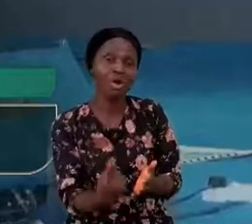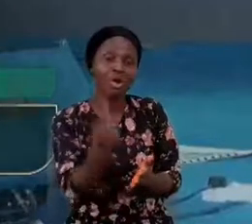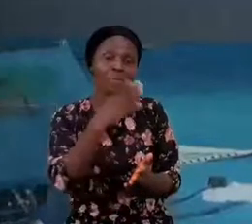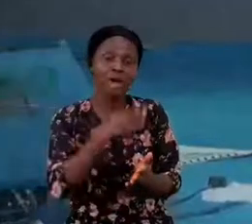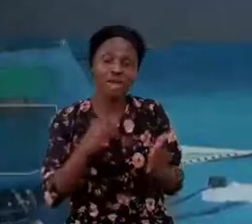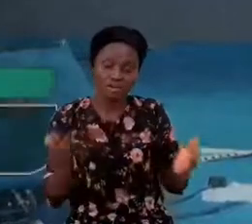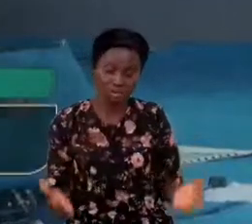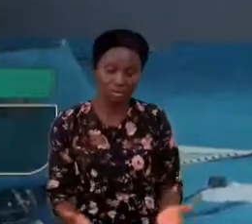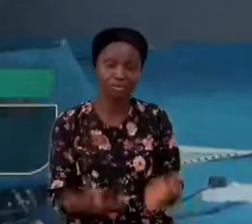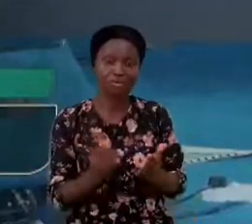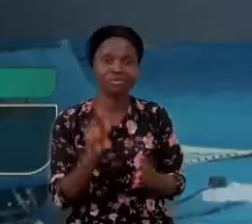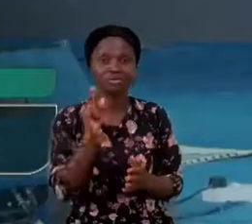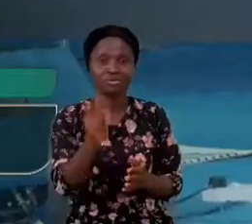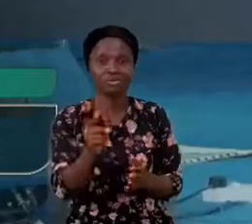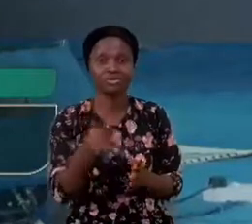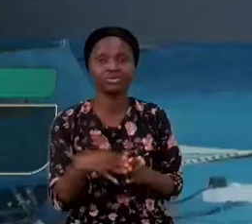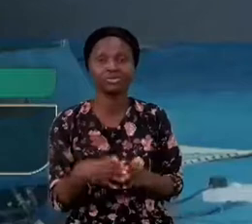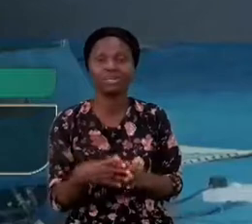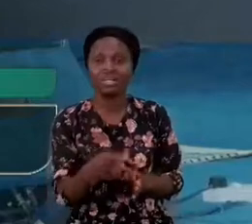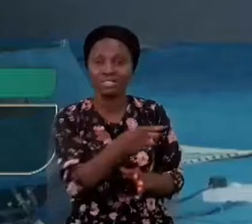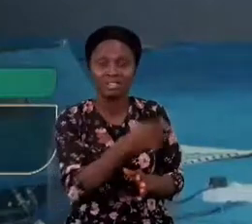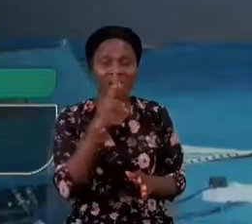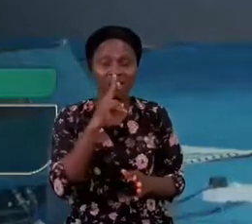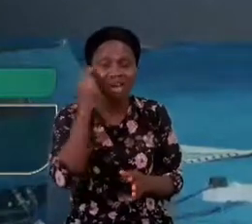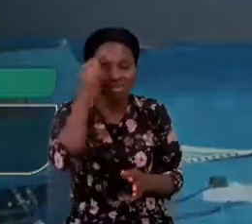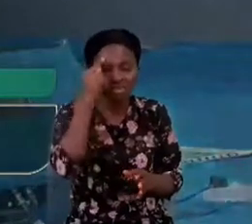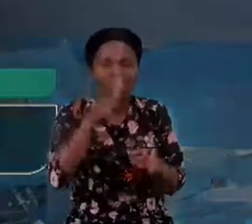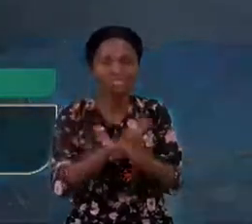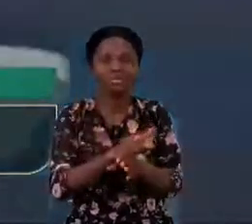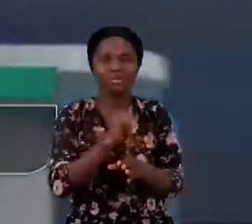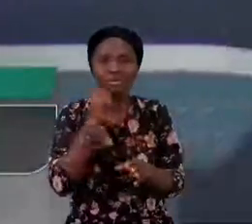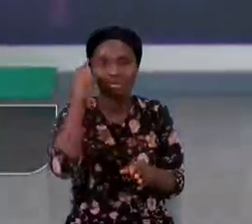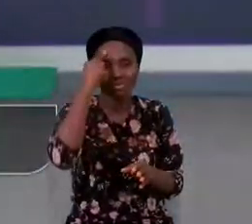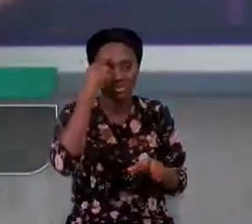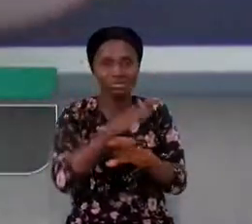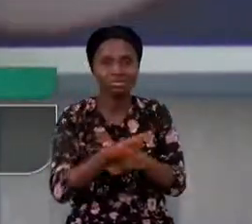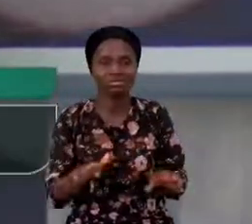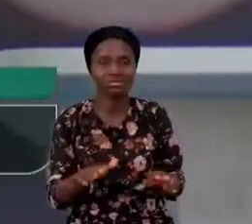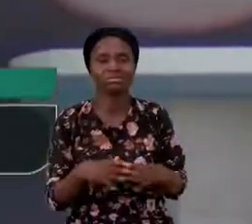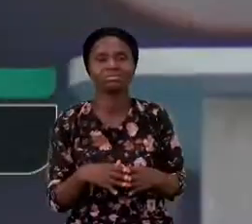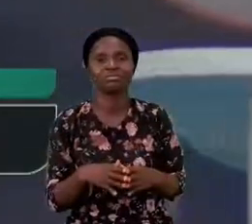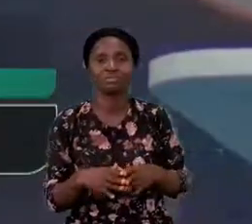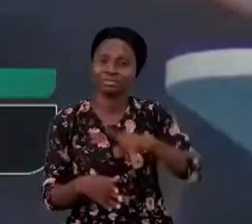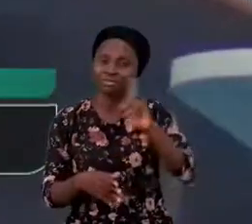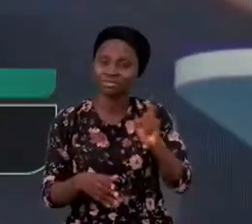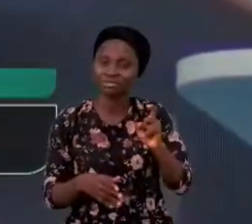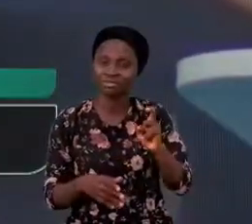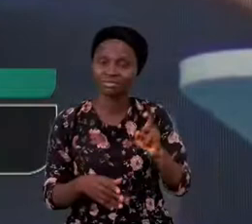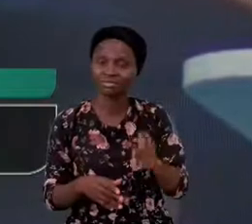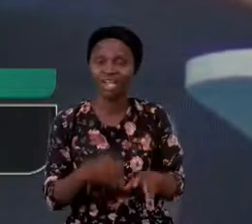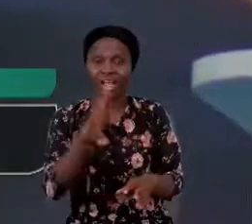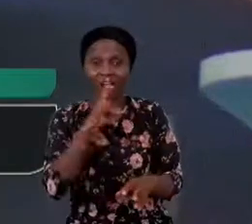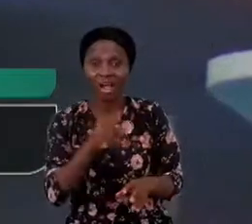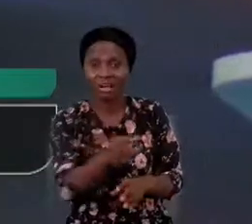irréfléchis. Est-ce qu'ils sont inébranlables ou instables? Les amis, aujourd'hui, il est